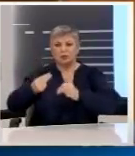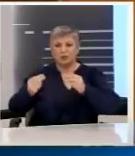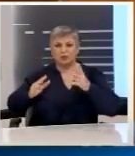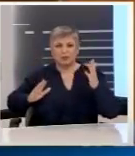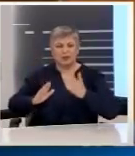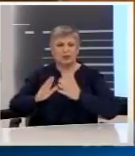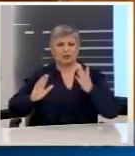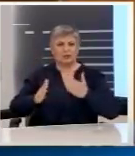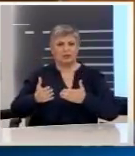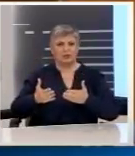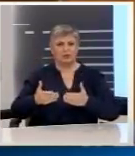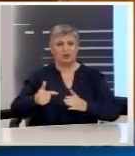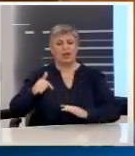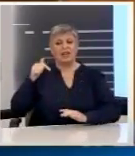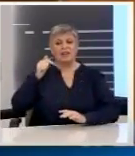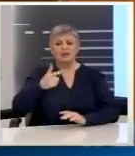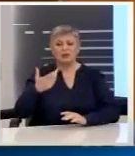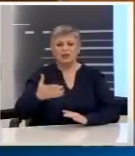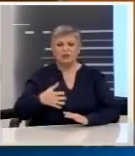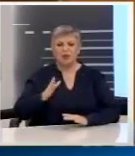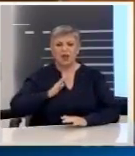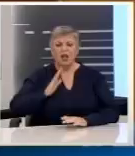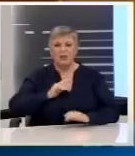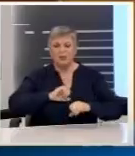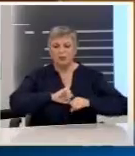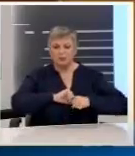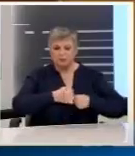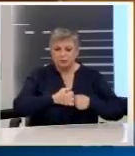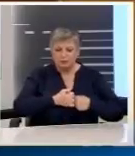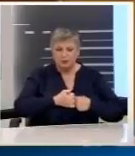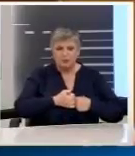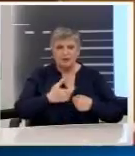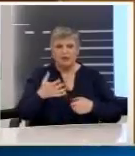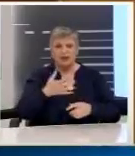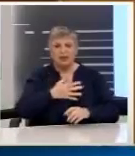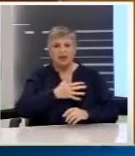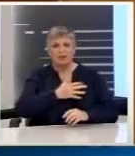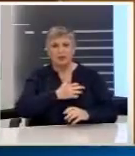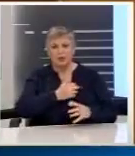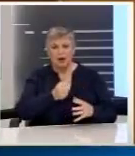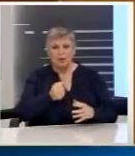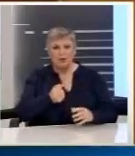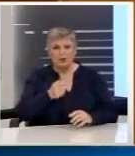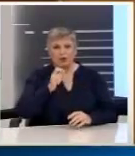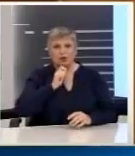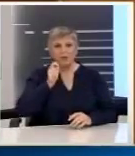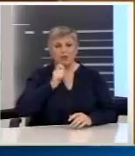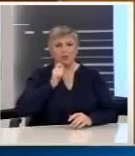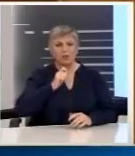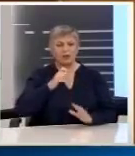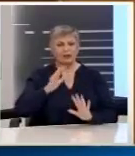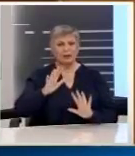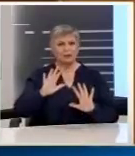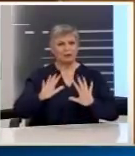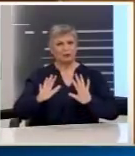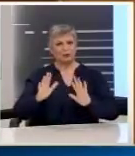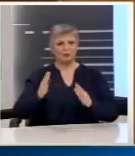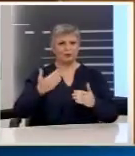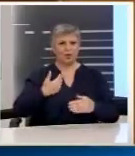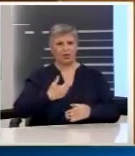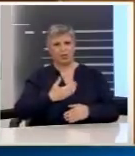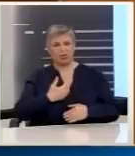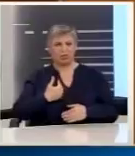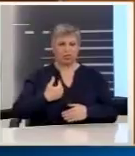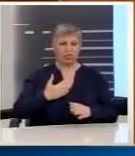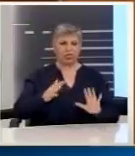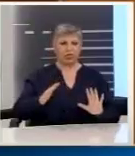θεσμούς έχει διαραγεί και που η αξιοπιστία του πολιτικού συστήματος και των κομμάτων